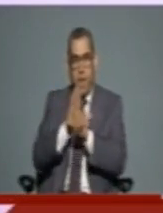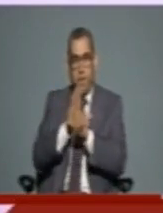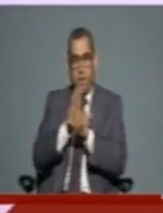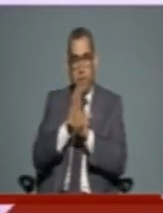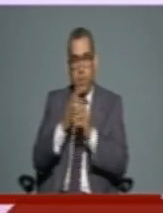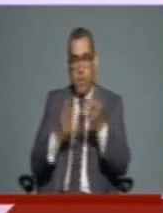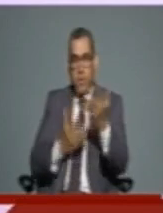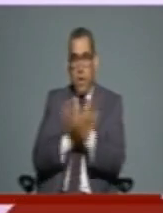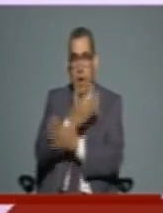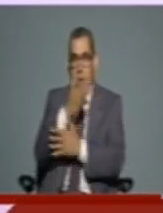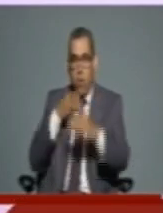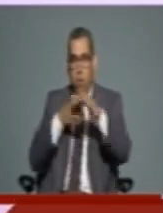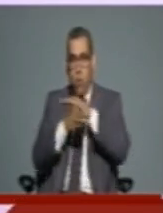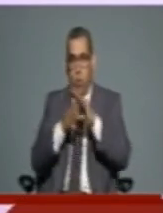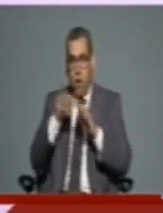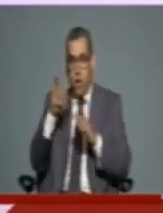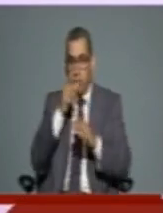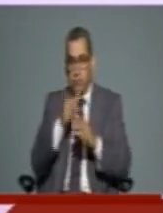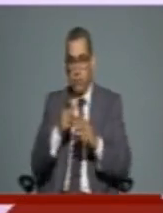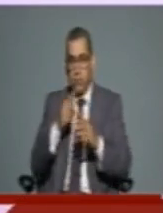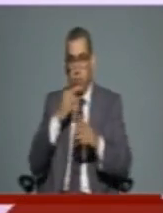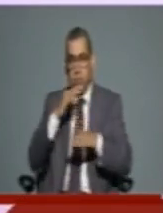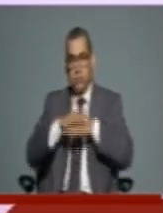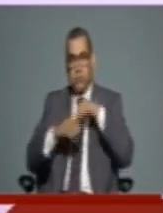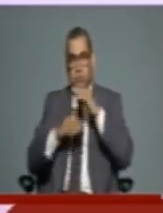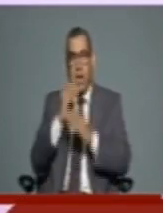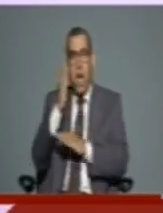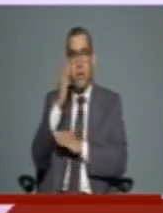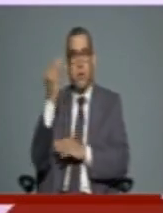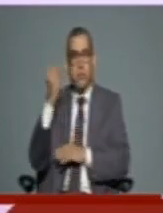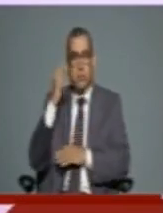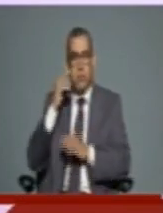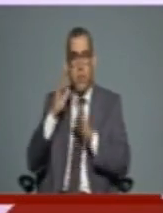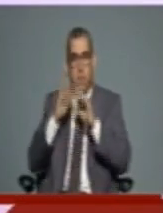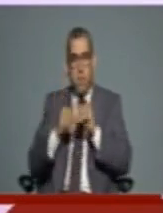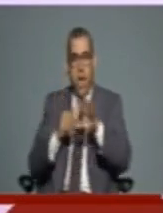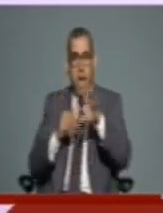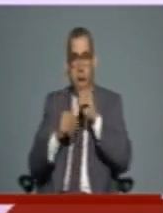الداخلية والبنية الأساسية لها، ان احنا مصر محتاجة لسبع